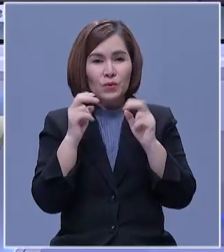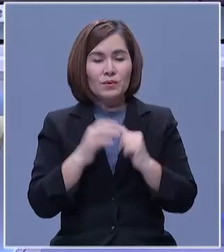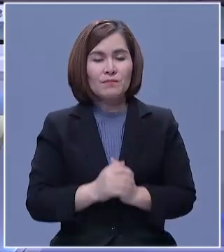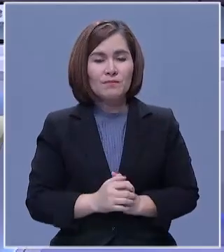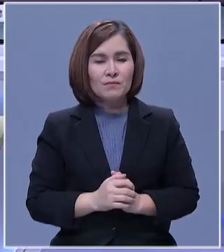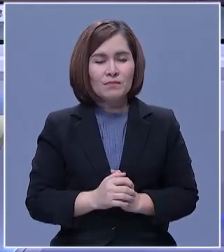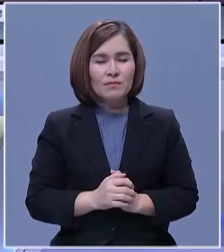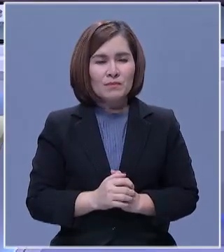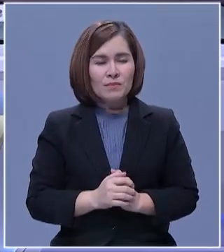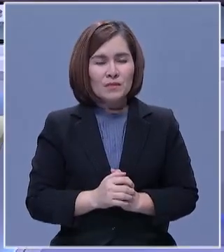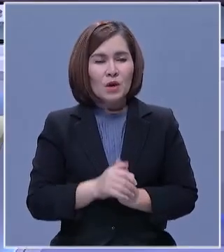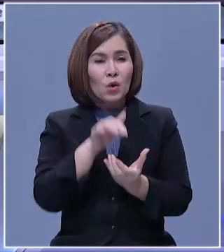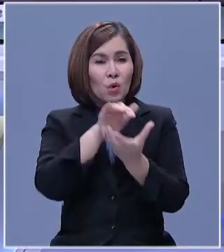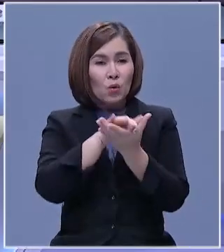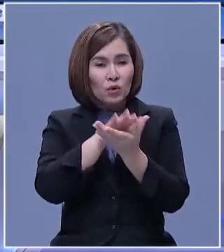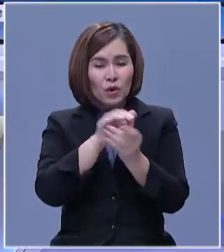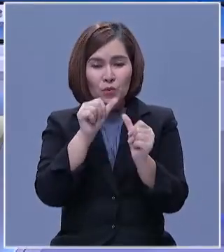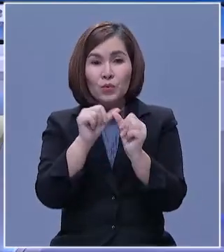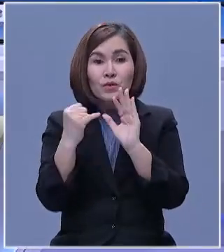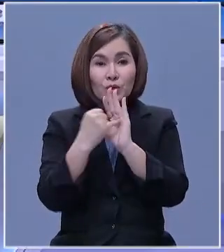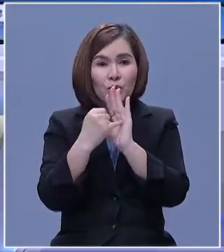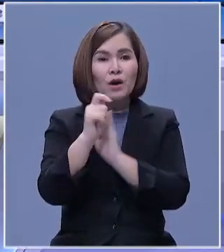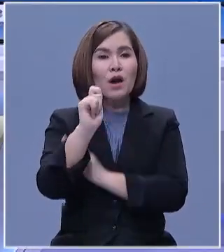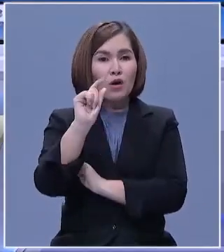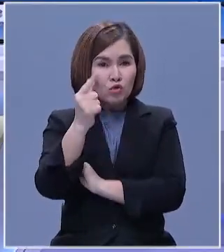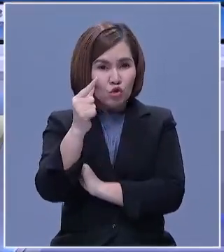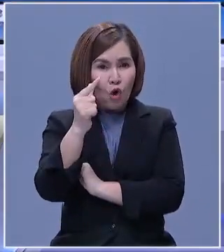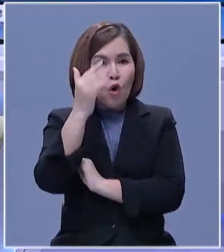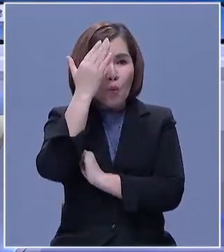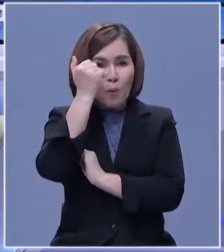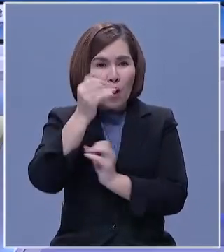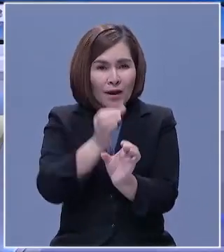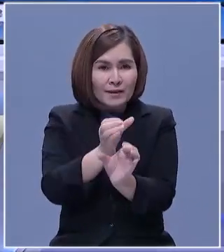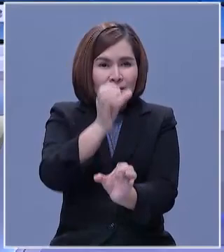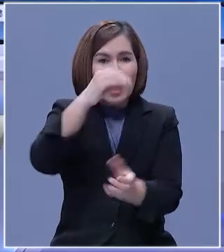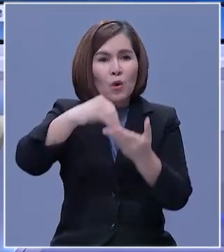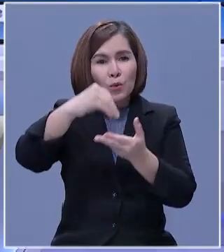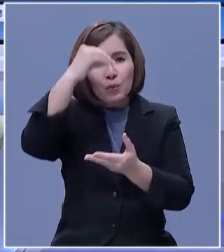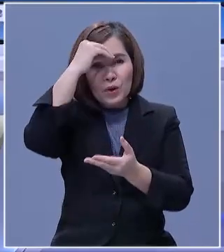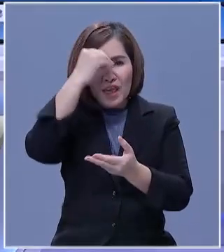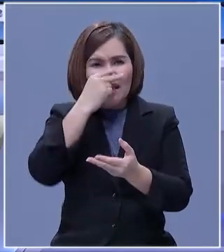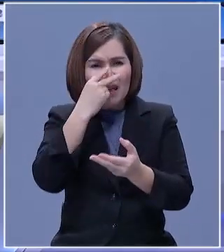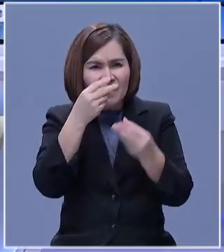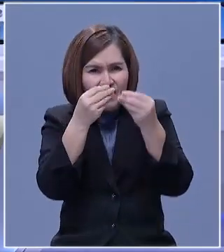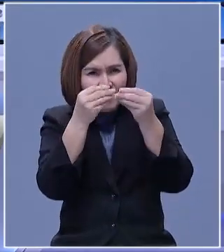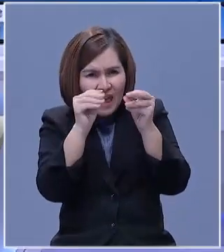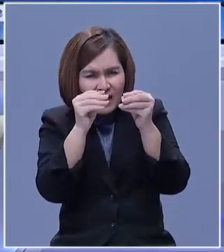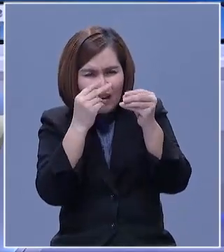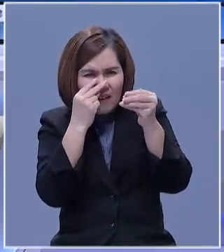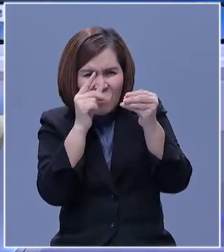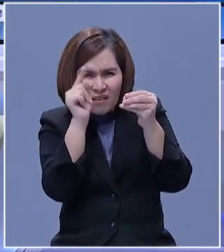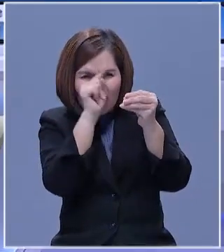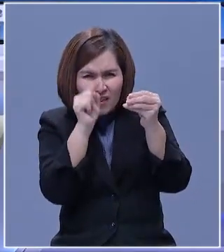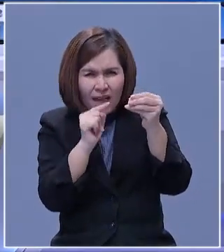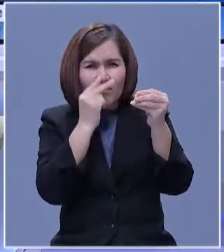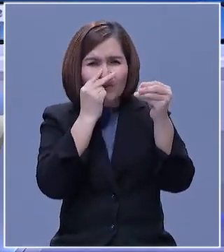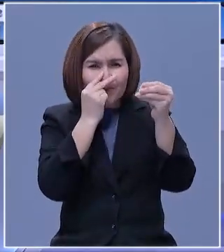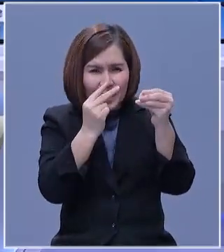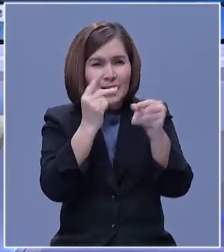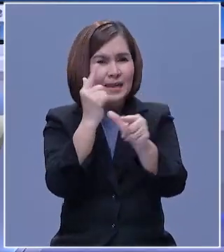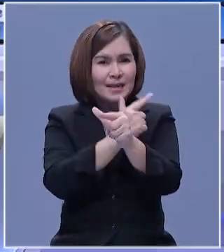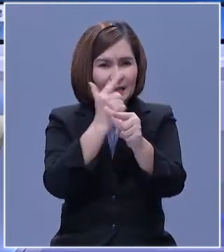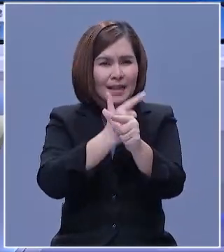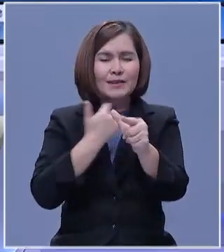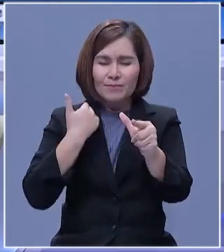ที่โรงเรียนแห่งหนึ่งในจังหวัดอ่างทองเห็นบอกว่าเสาคอนกรีตอาคารเรียนมันร้าวคุณจอยมันร้าวจนเห็นเหล็ก